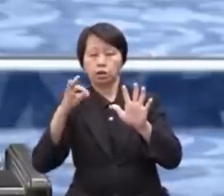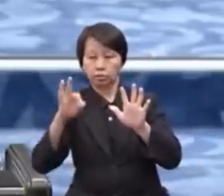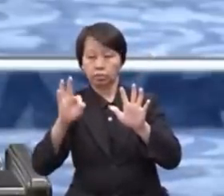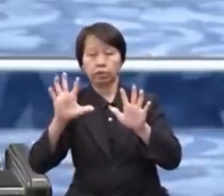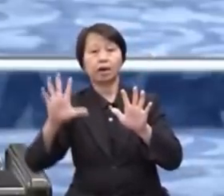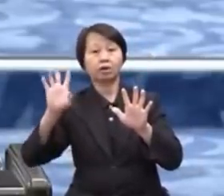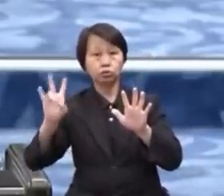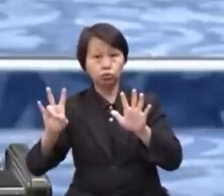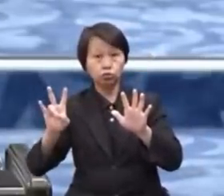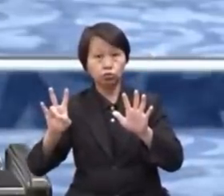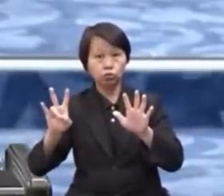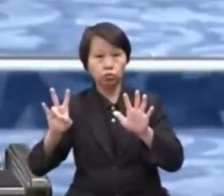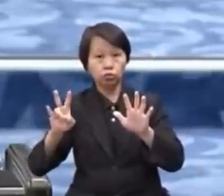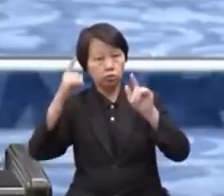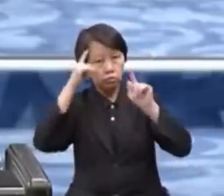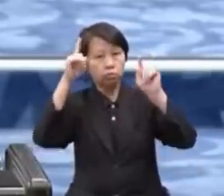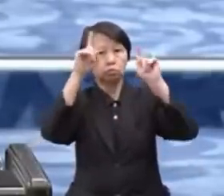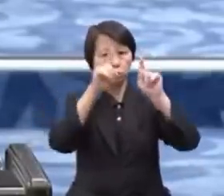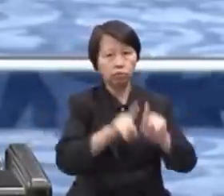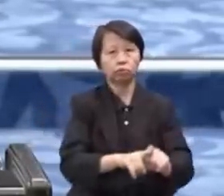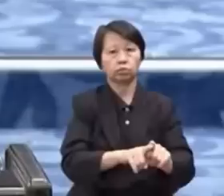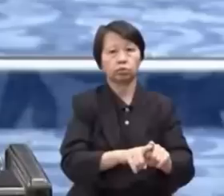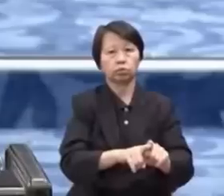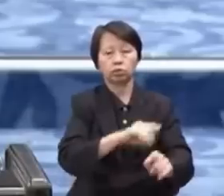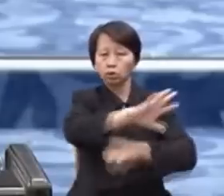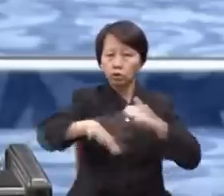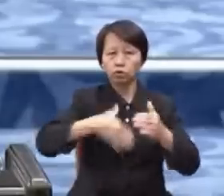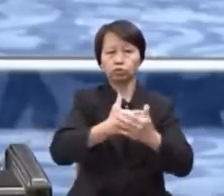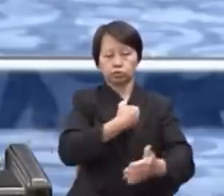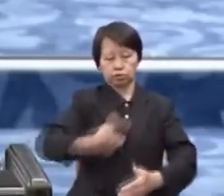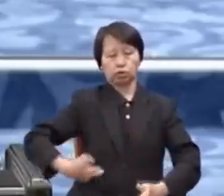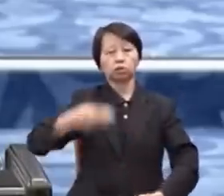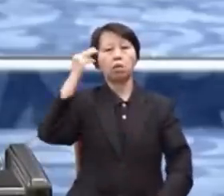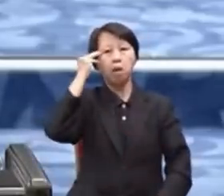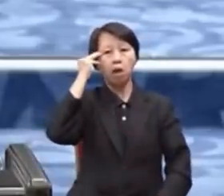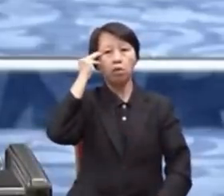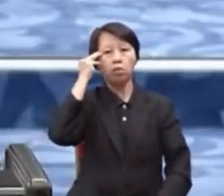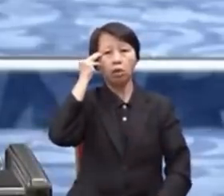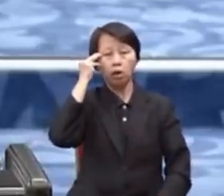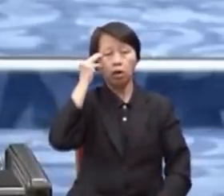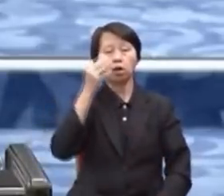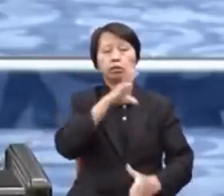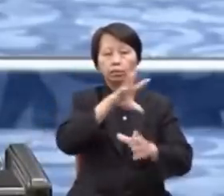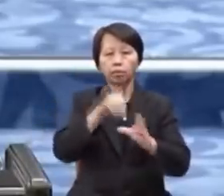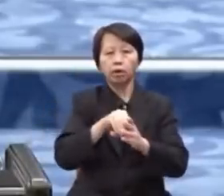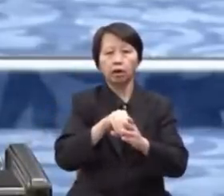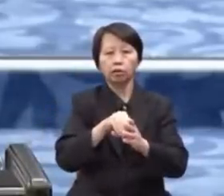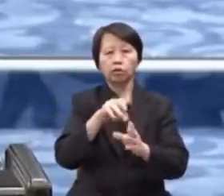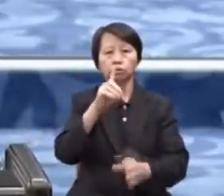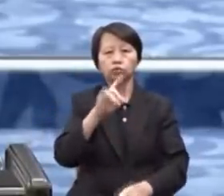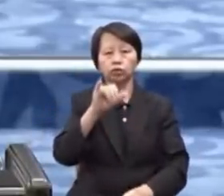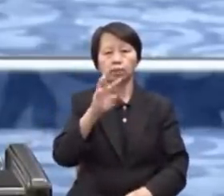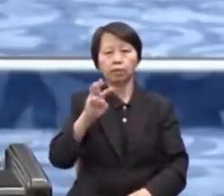1957 yang diperkenan oleh semua raja-raja Melayu termasuk Duri Yang Maha Mulia